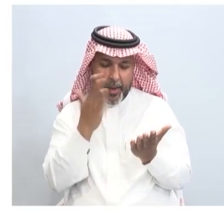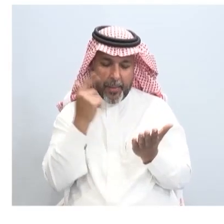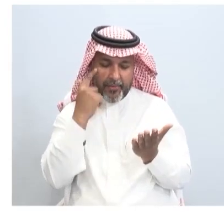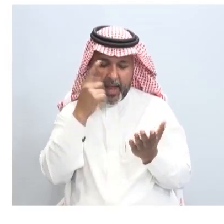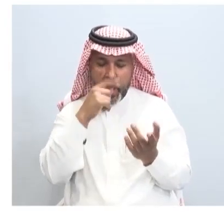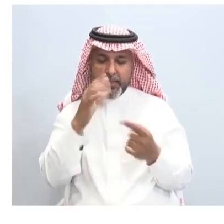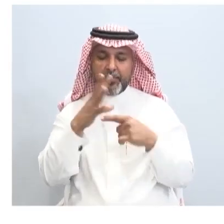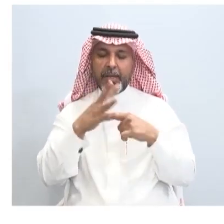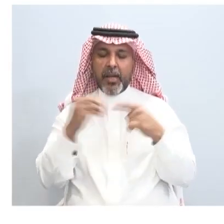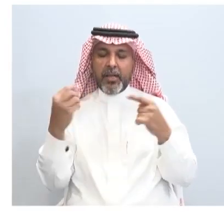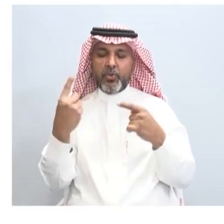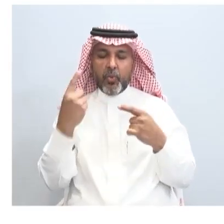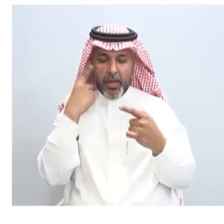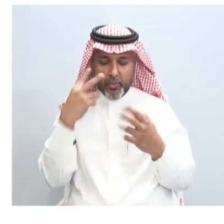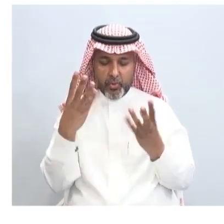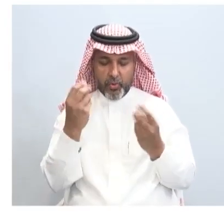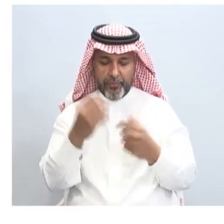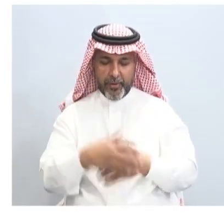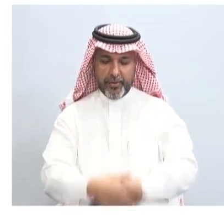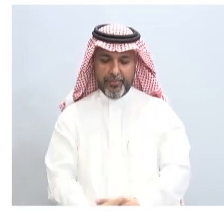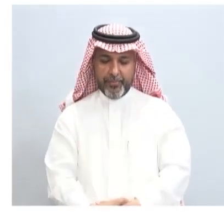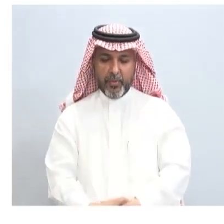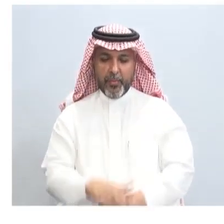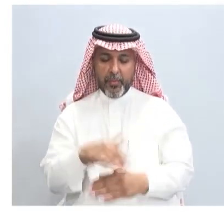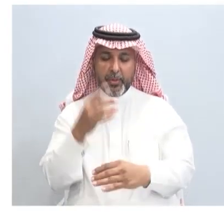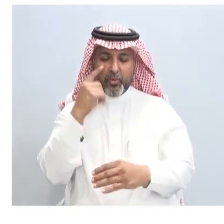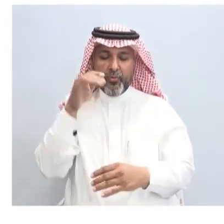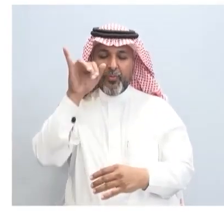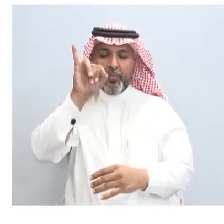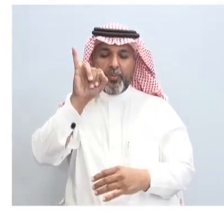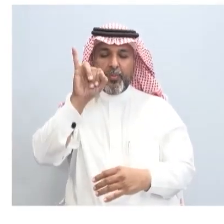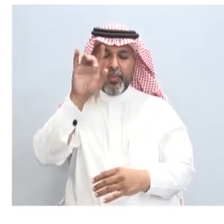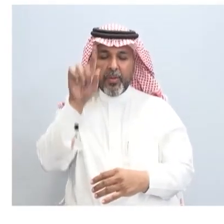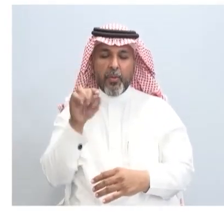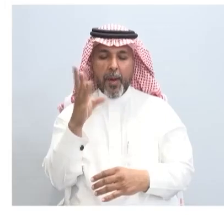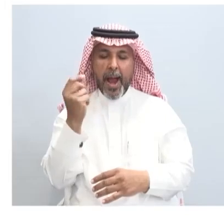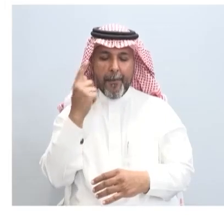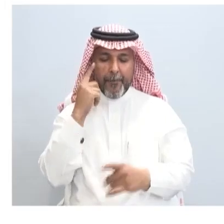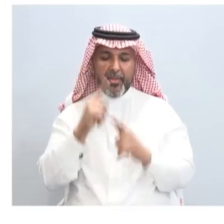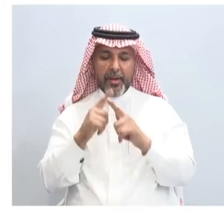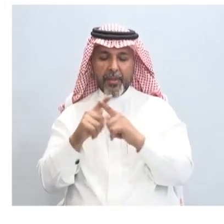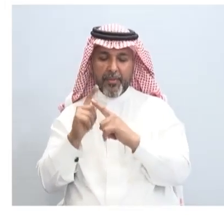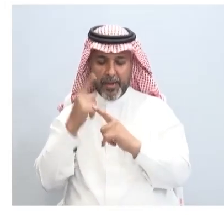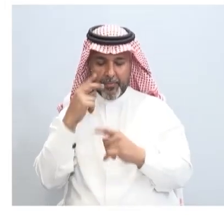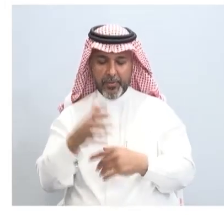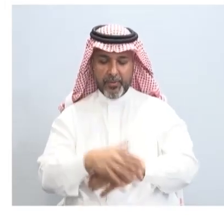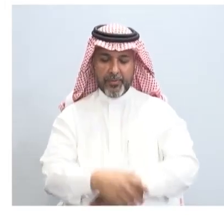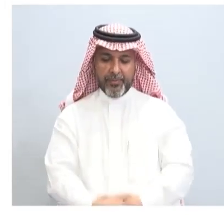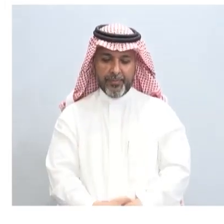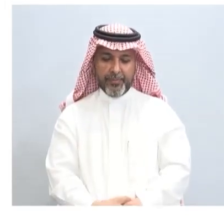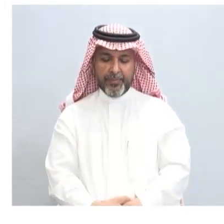واحد من عدد العناصر واخذ المضروب اذا اذا كانت مرتبه على دائره ولا يوجد نقطه مرجعيه